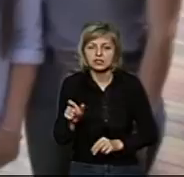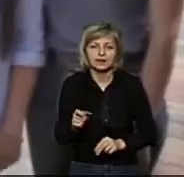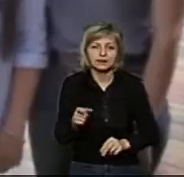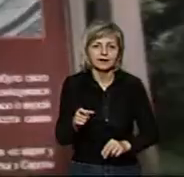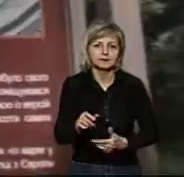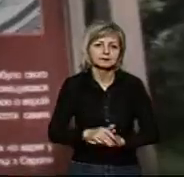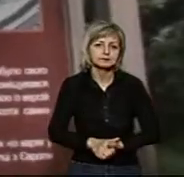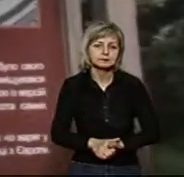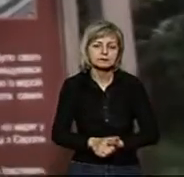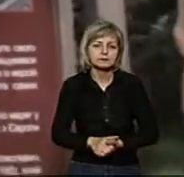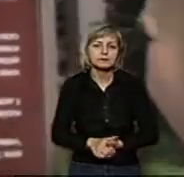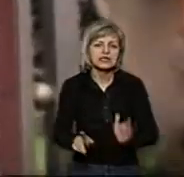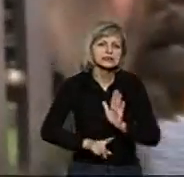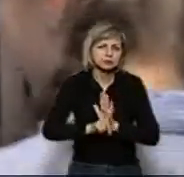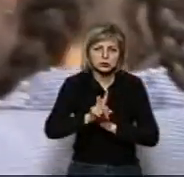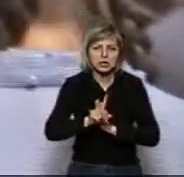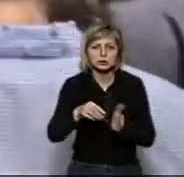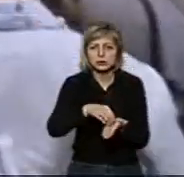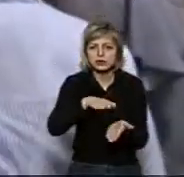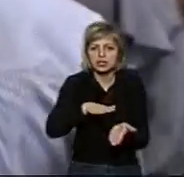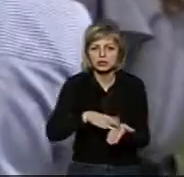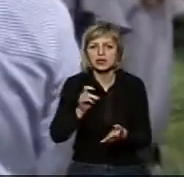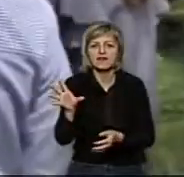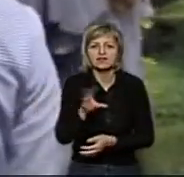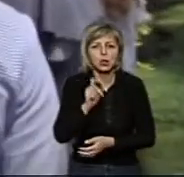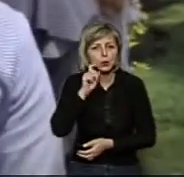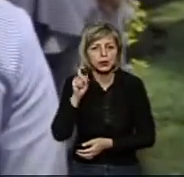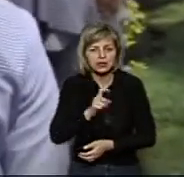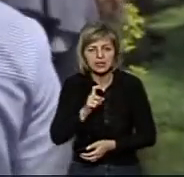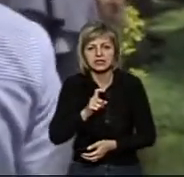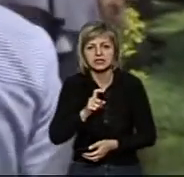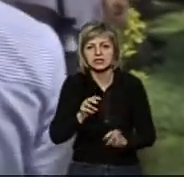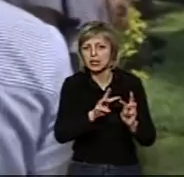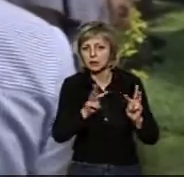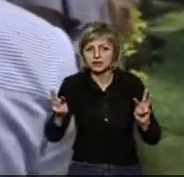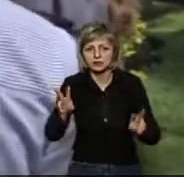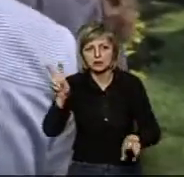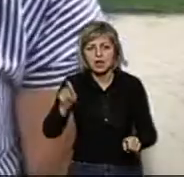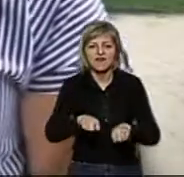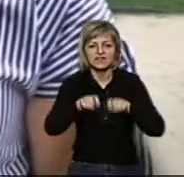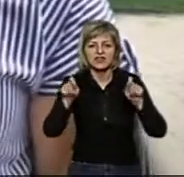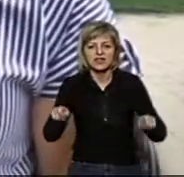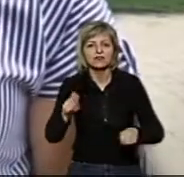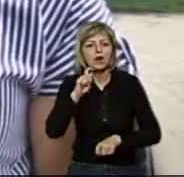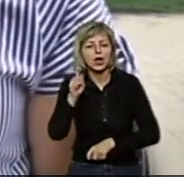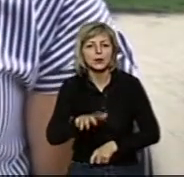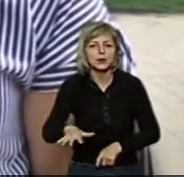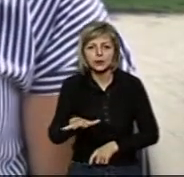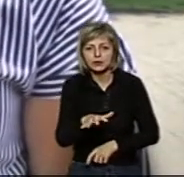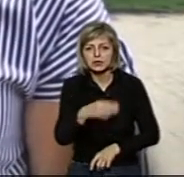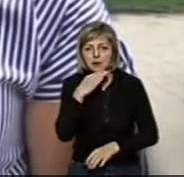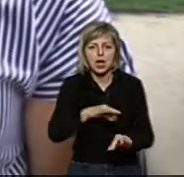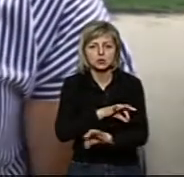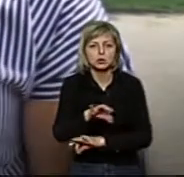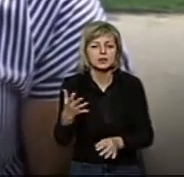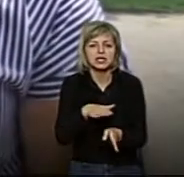Наталія Голячук. Додає, спочатку зареєструвалися на всеукраїнській платформі «Відкривай Україну». Багато проєктів, які